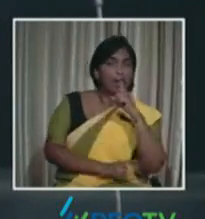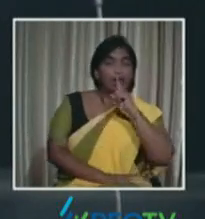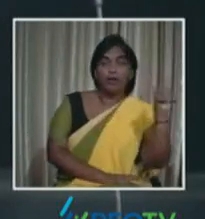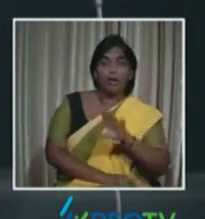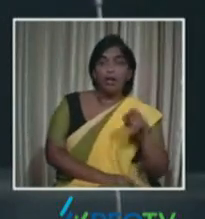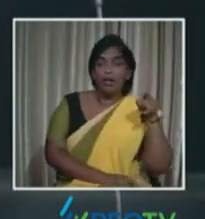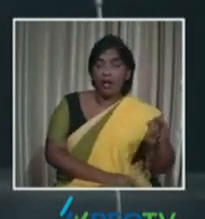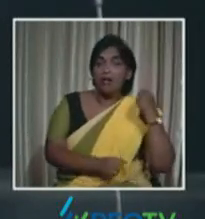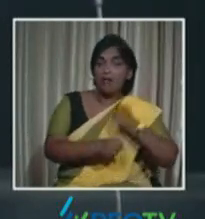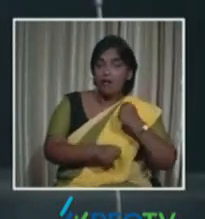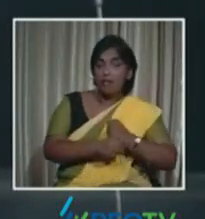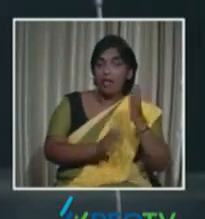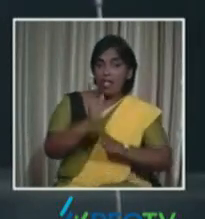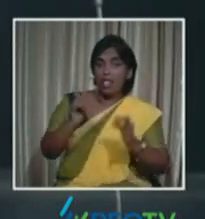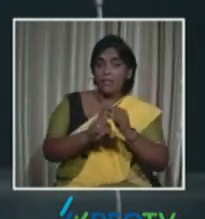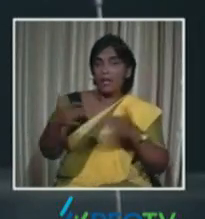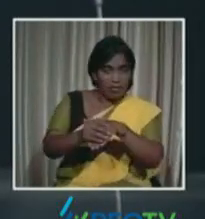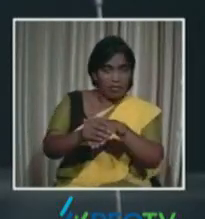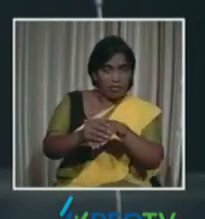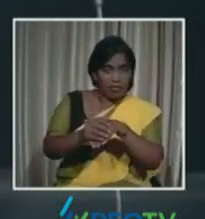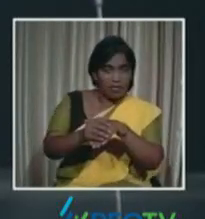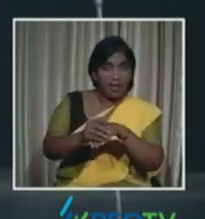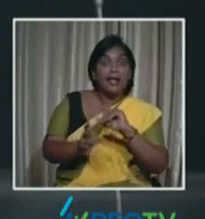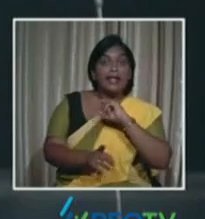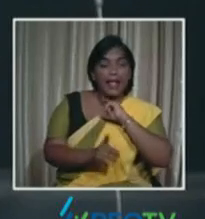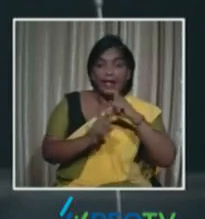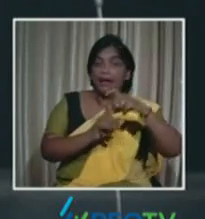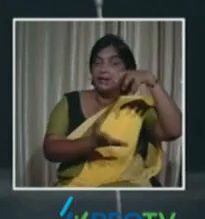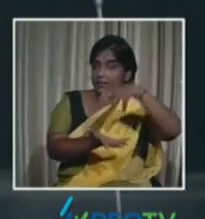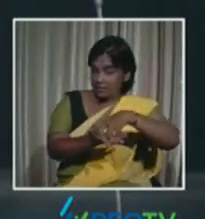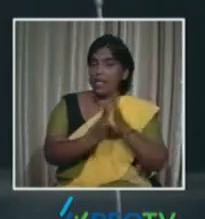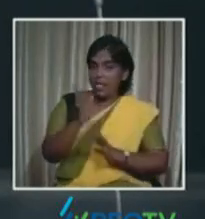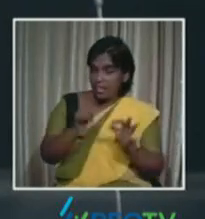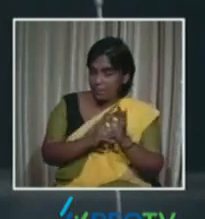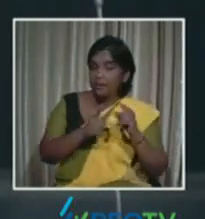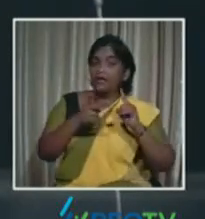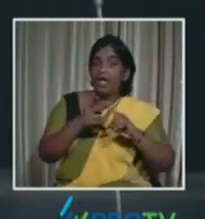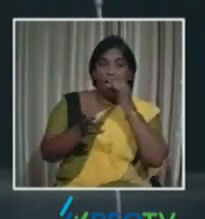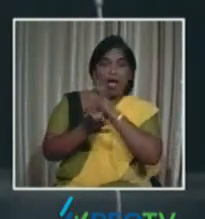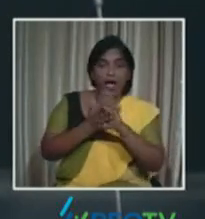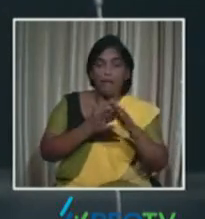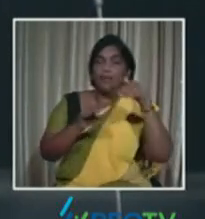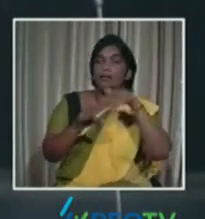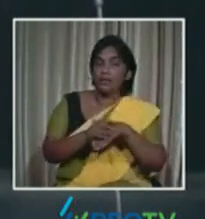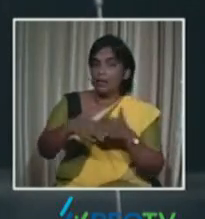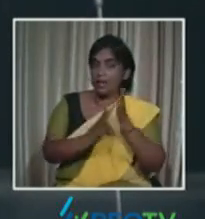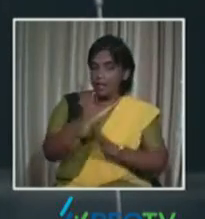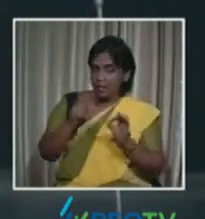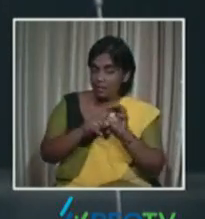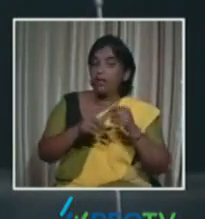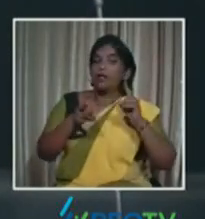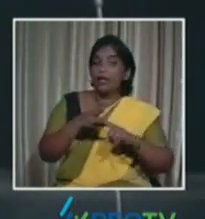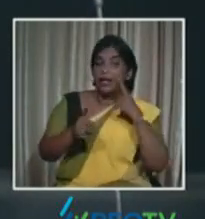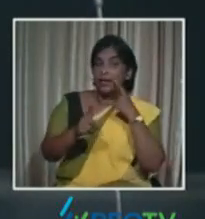මේ ආණ්ඩුවේ රාජ්‍ය අවතුරු සහ කැබිනට් අවතුරු තුන් දෙනෙක් කෑගල්ල දිස්ත්‍රික්කයේ නියෝජනය කරන කැබිනට් අවතුරු කෙනෙක් හම්බන්තොට දිස්ත්‍රික්කයේ නියෝජනය කරන කැබිනට් අවතුරු කෙනෙක් සහ